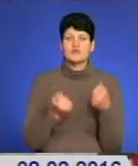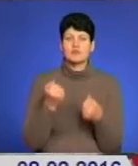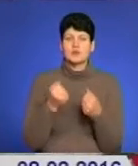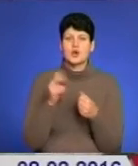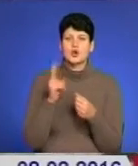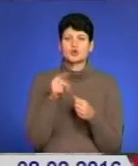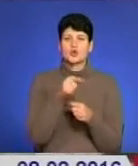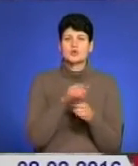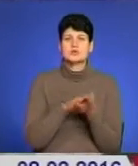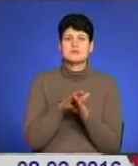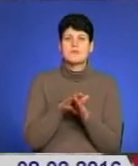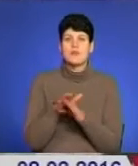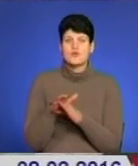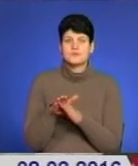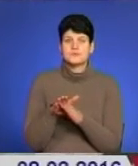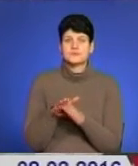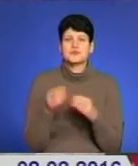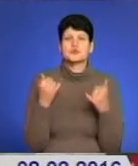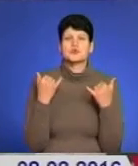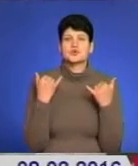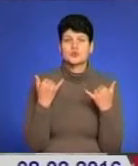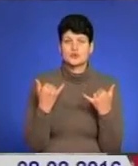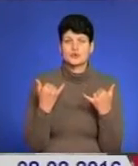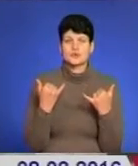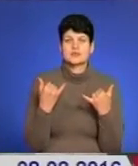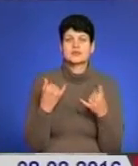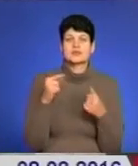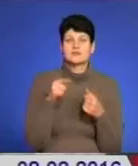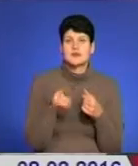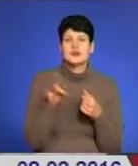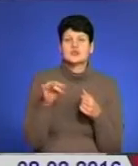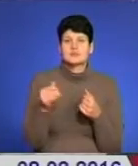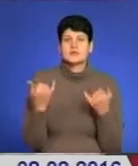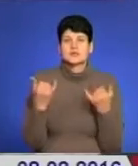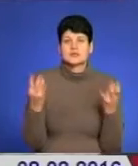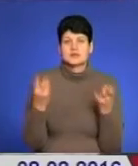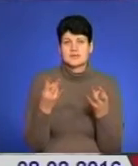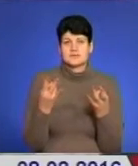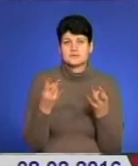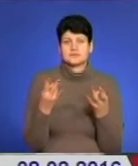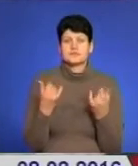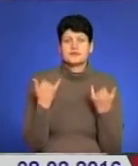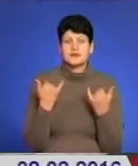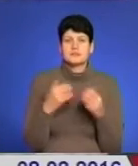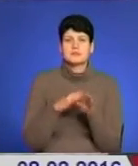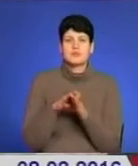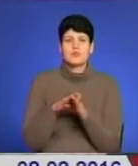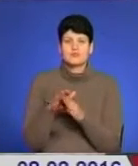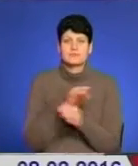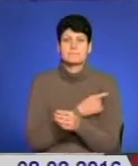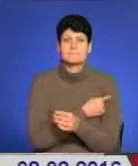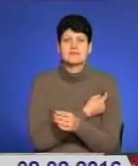його заповнив сьогодні, скажімо, речами, якими потрібно сьогодні на передовій. Зараз ми його наповнимо